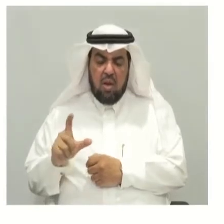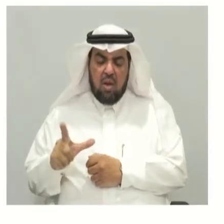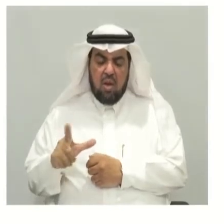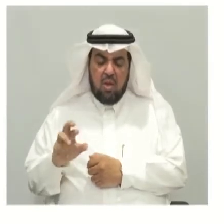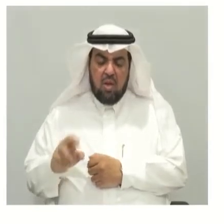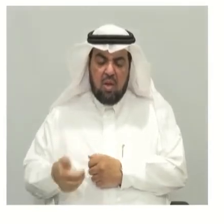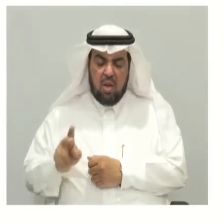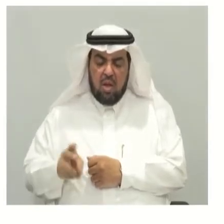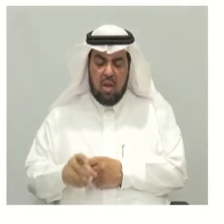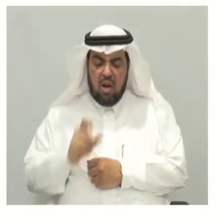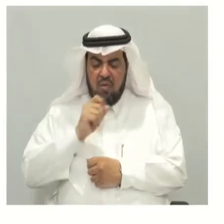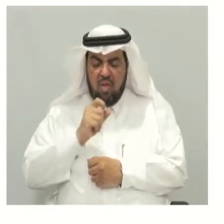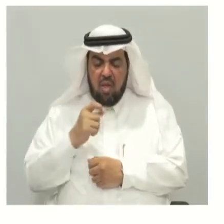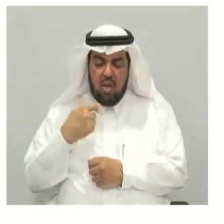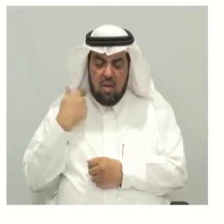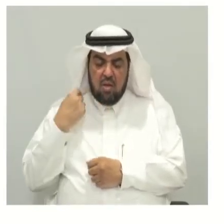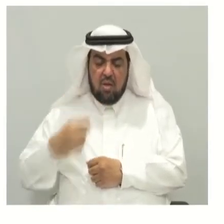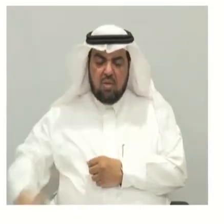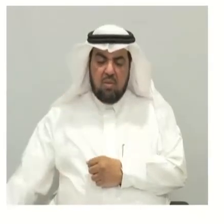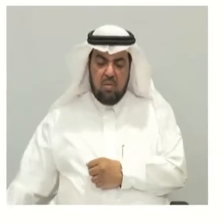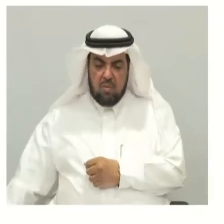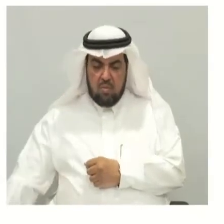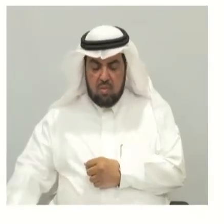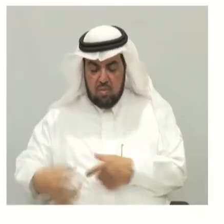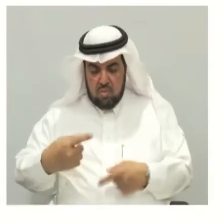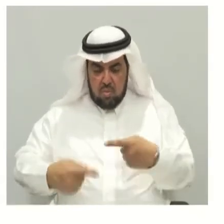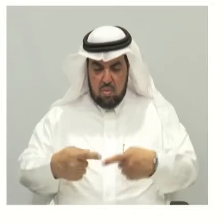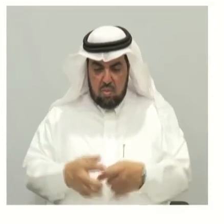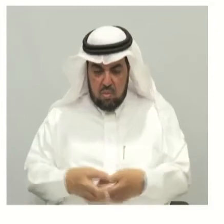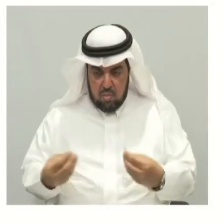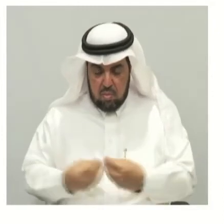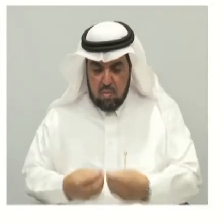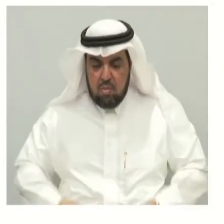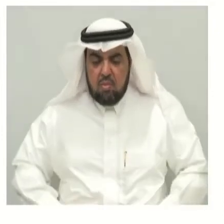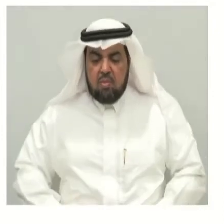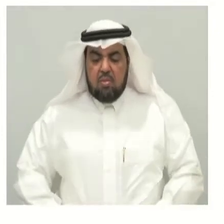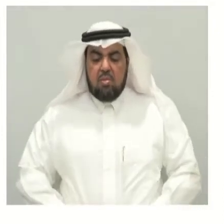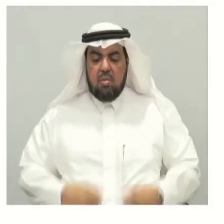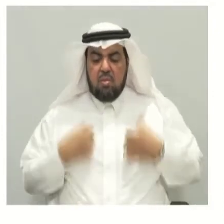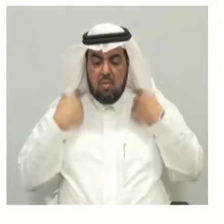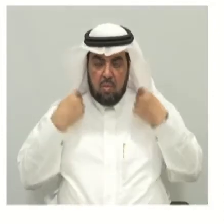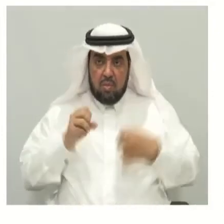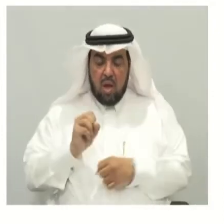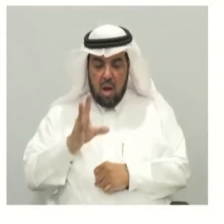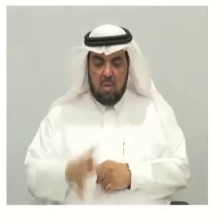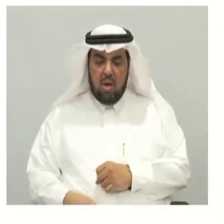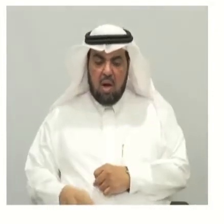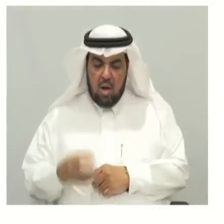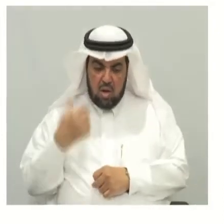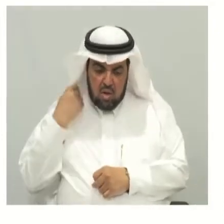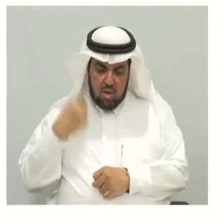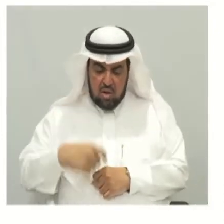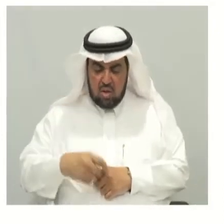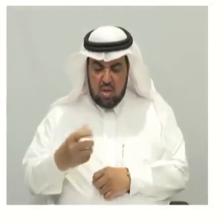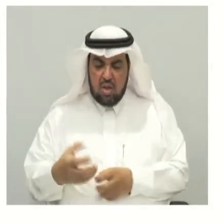من الفضة أو النحاس. خلينا نشوف المقارنة معا. الفلز له لمعان، له بريق،